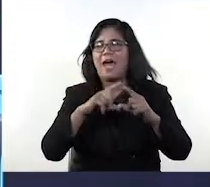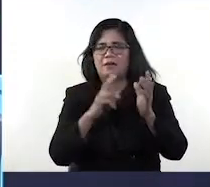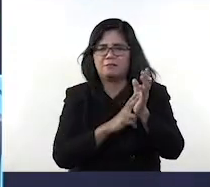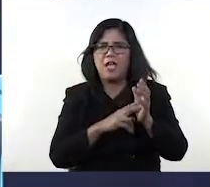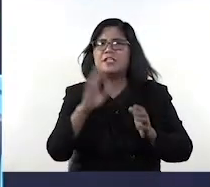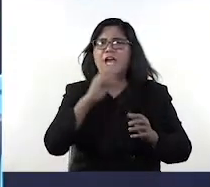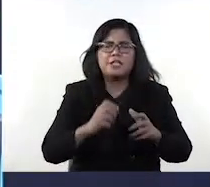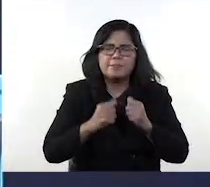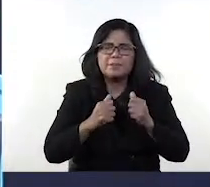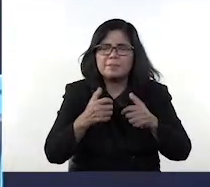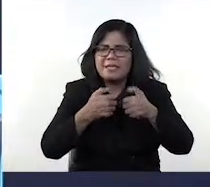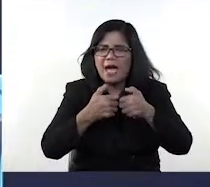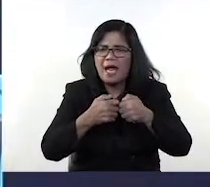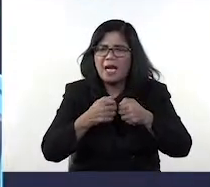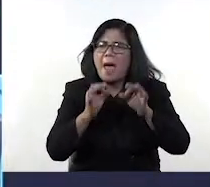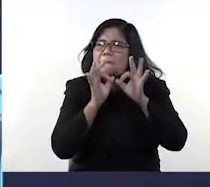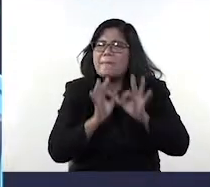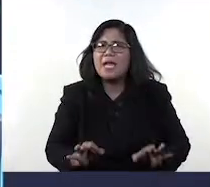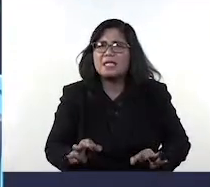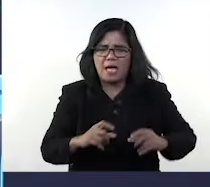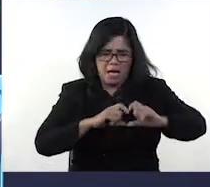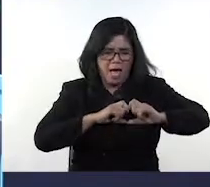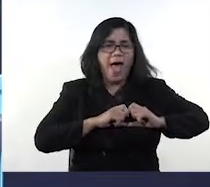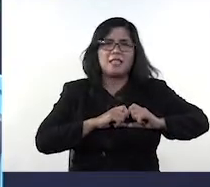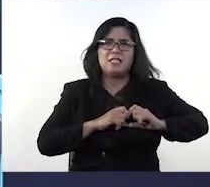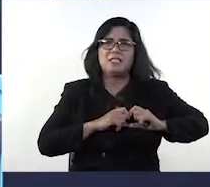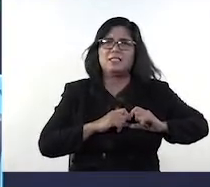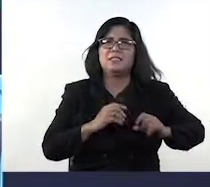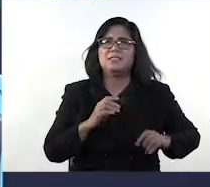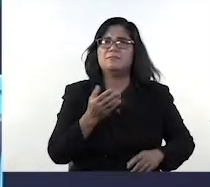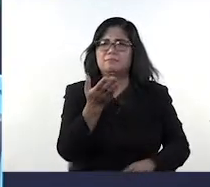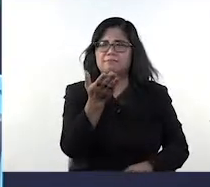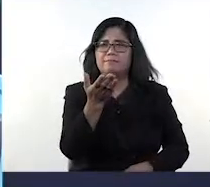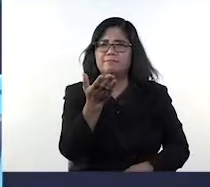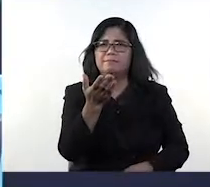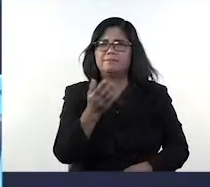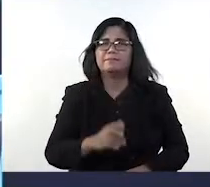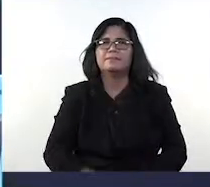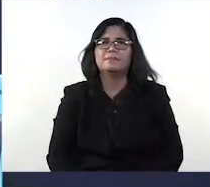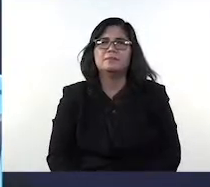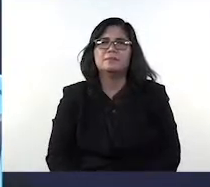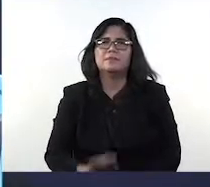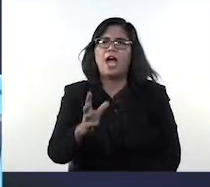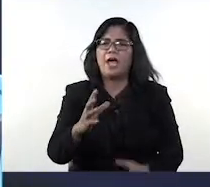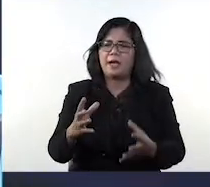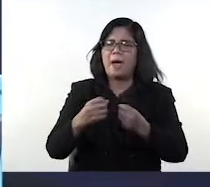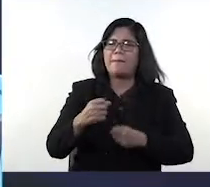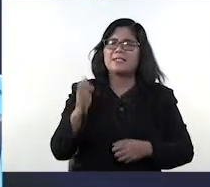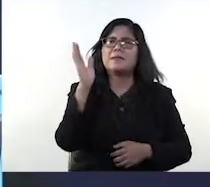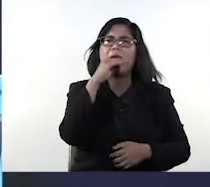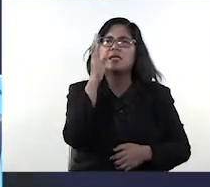itu Hai anak Kalau nggak salah kan cari yang sebaliknya Hai mau tadinya orangnya kayak